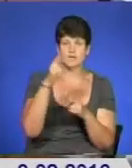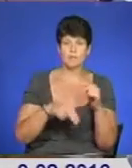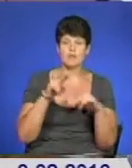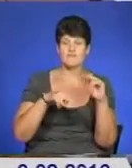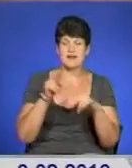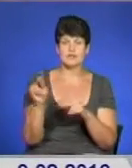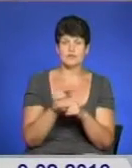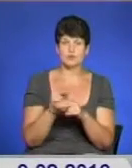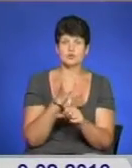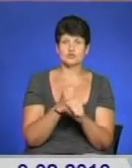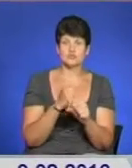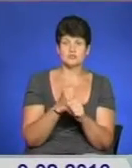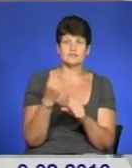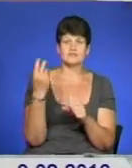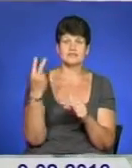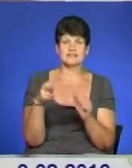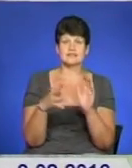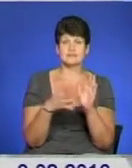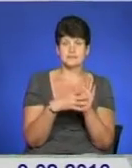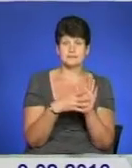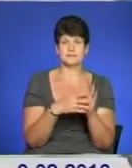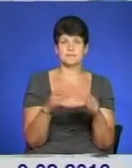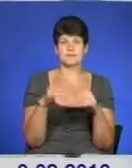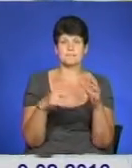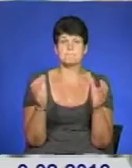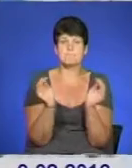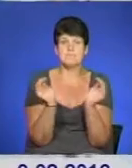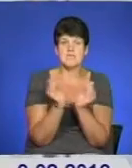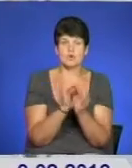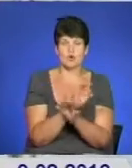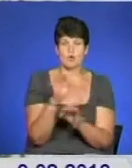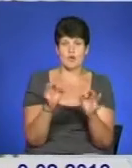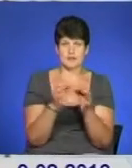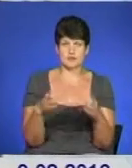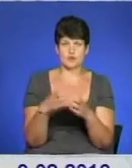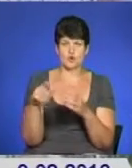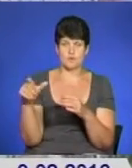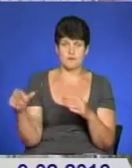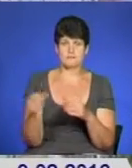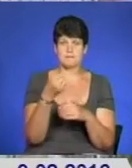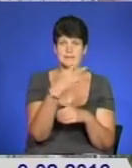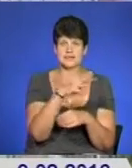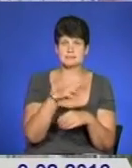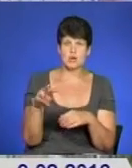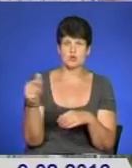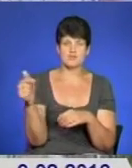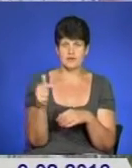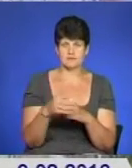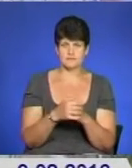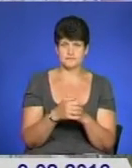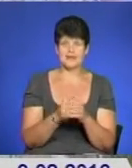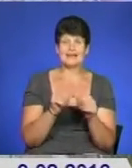роботи у 29 мікропроектах громад загальний бюджет мікропроектів становить понад 15 млн грн крім цього що ми проводимо